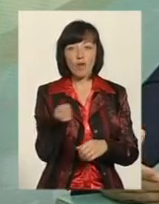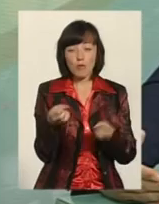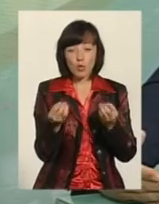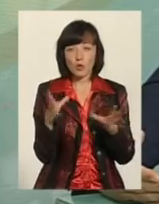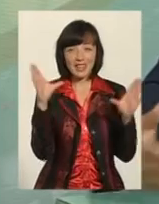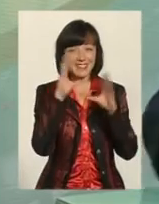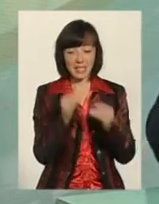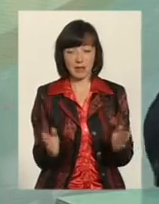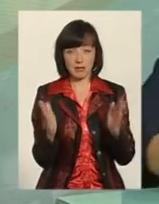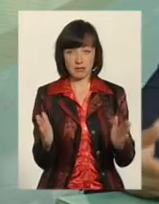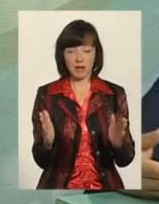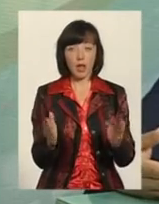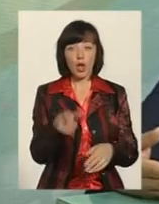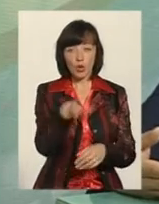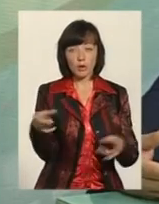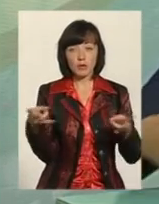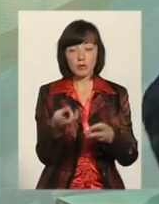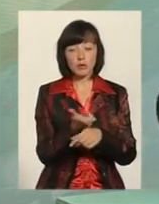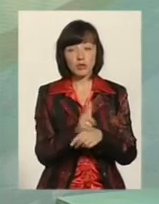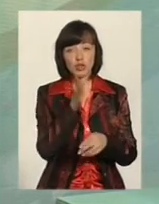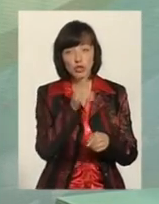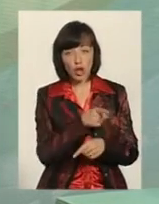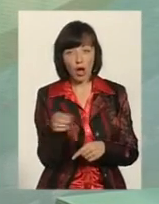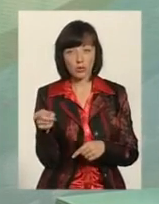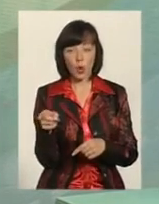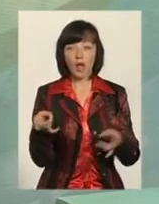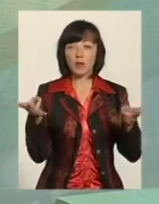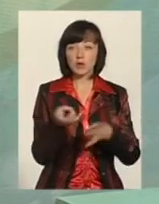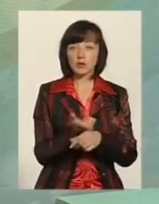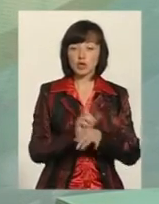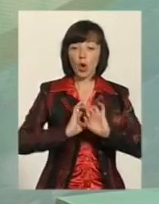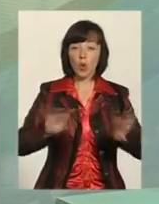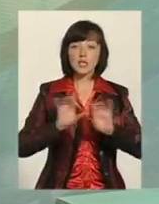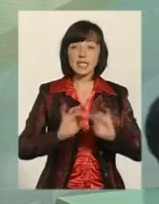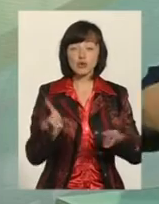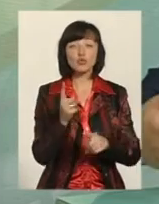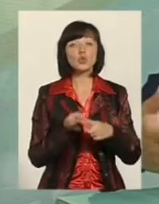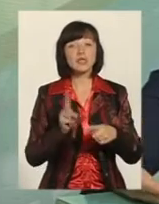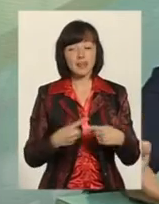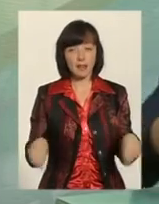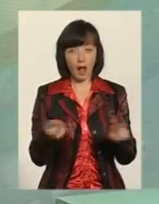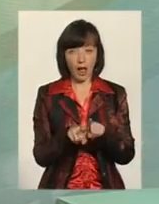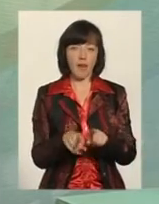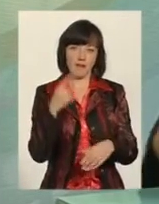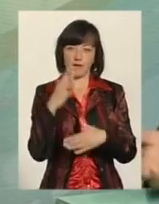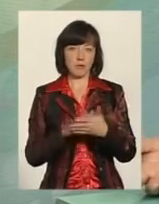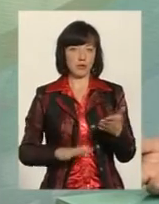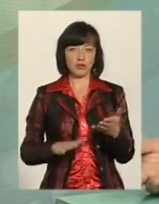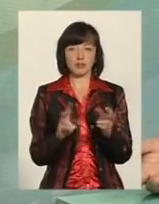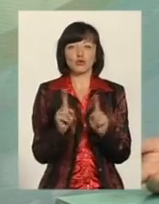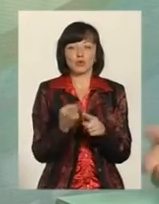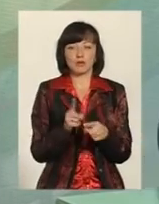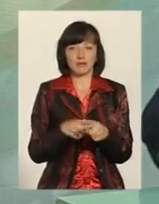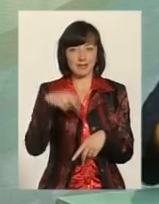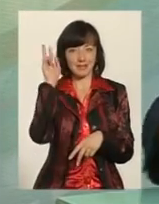не встигли в цей час. Людям потрібно було більше часу. Необхідно було більш роз'яснити, що це таке, з чим його їдять. Будемо